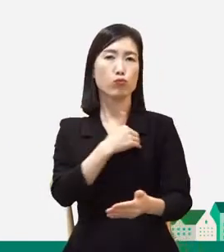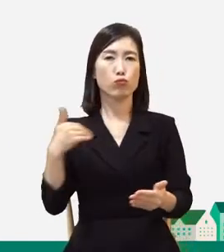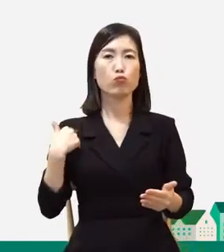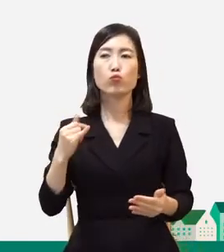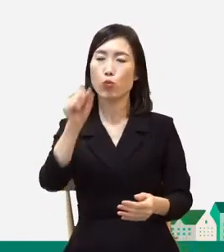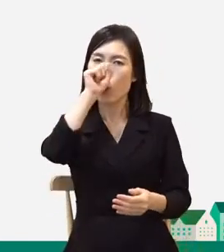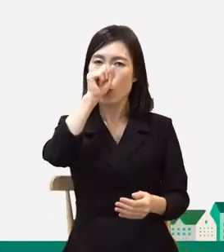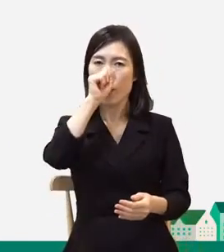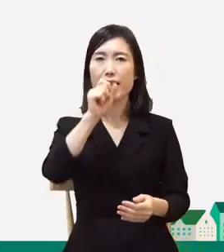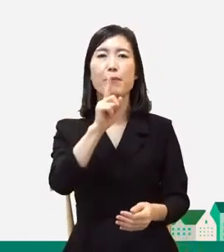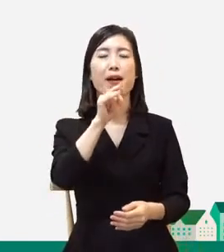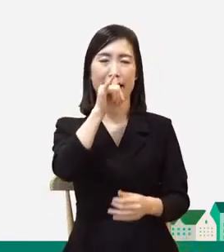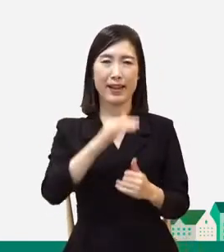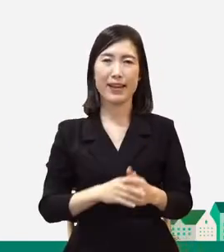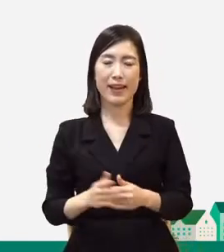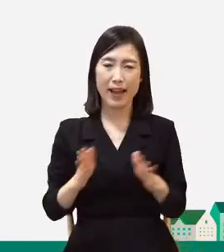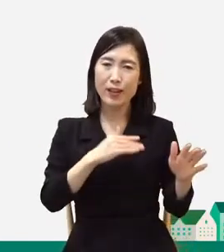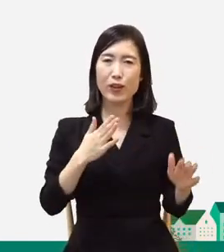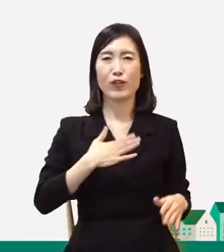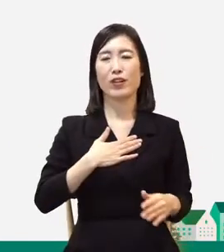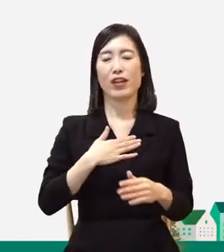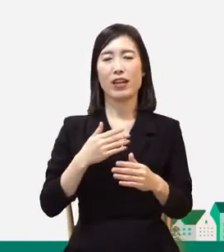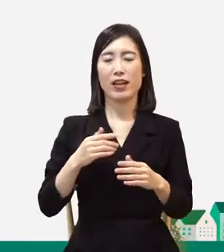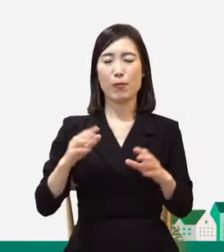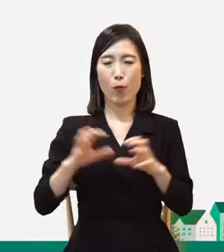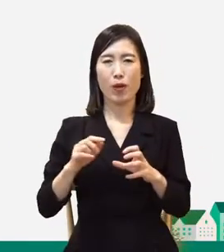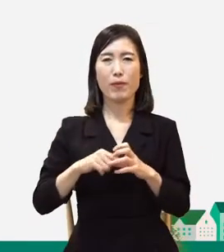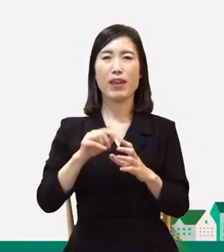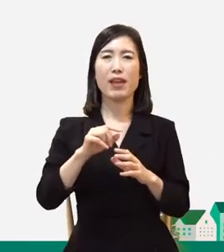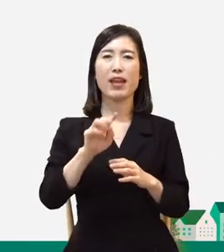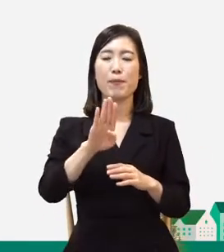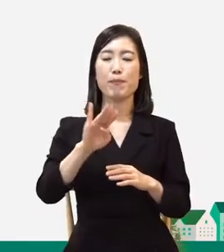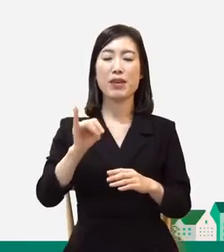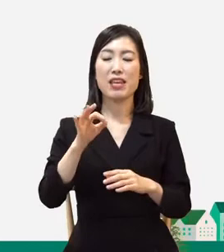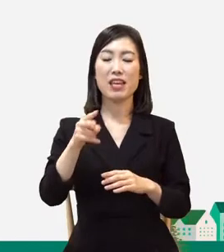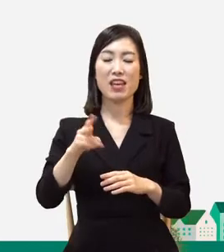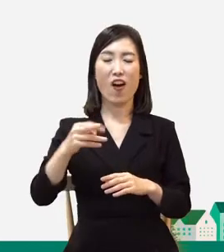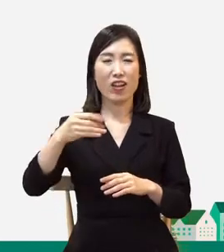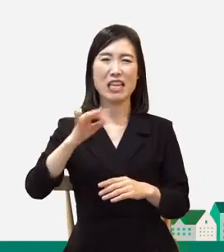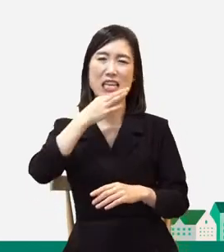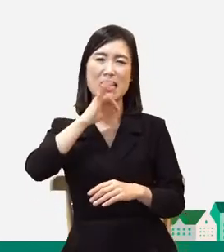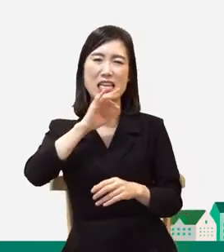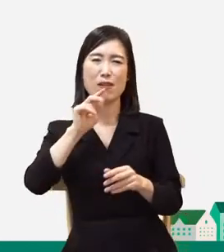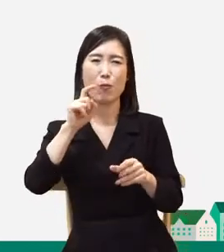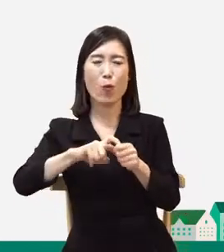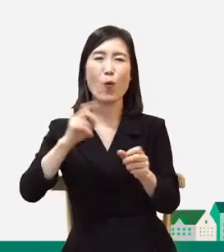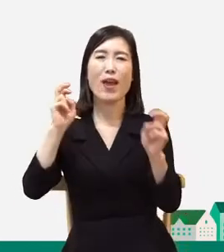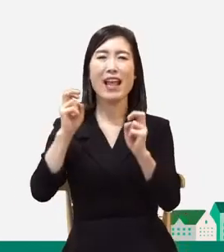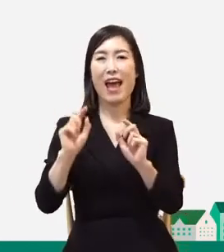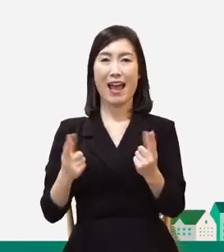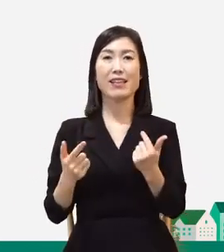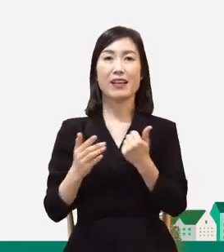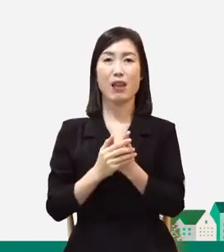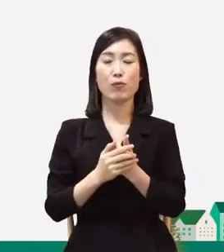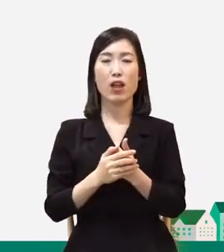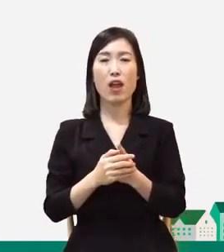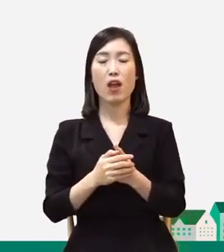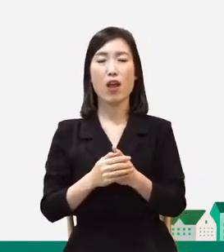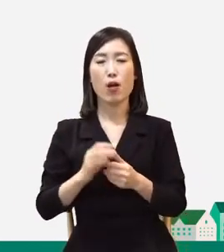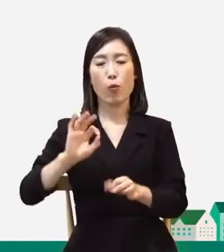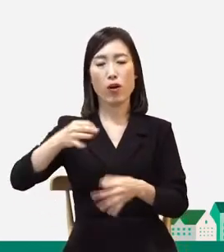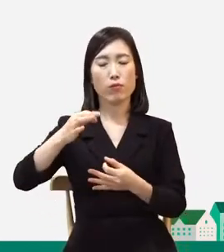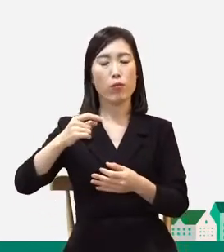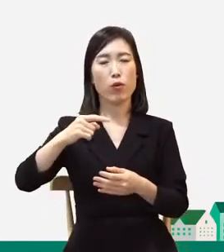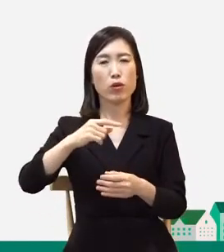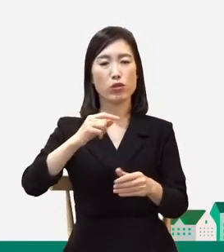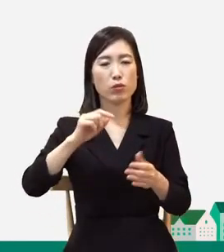어쨌든 저희가 비영리 조직이다 보니까 부담 가능한 임대료를 이분들한테 받고 있는 중이라서 요거에 조금만 더